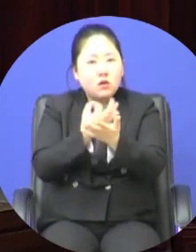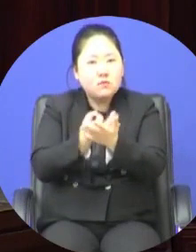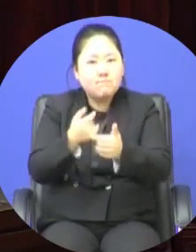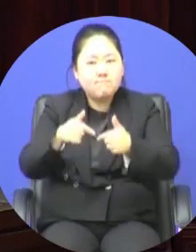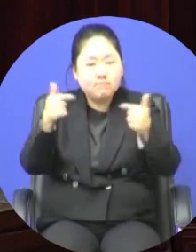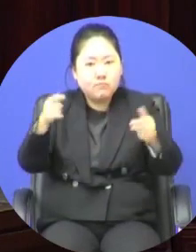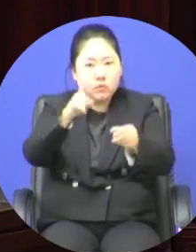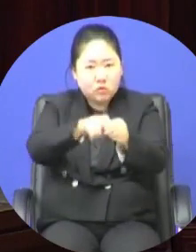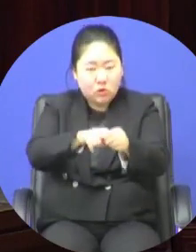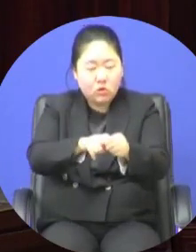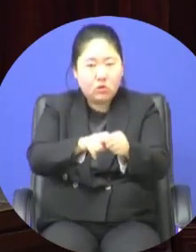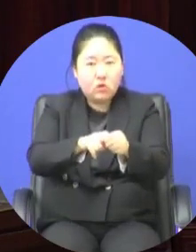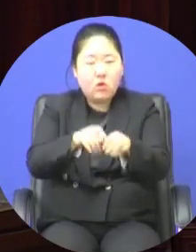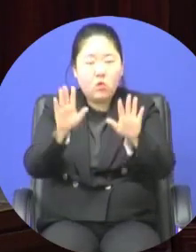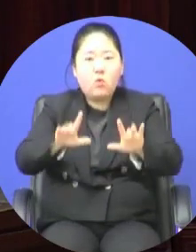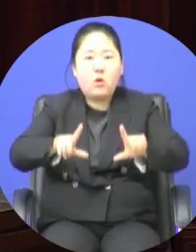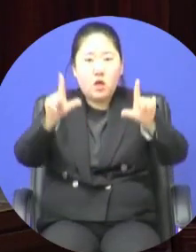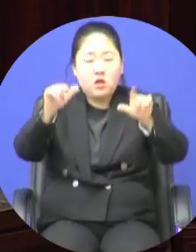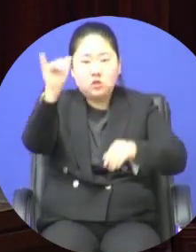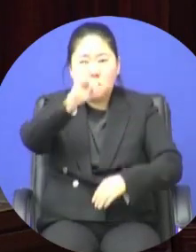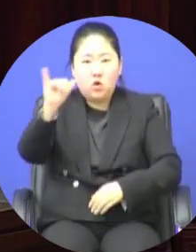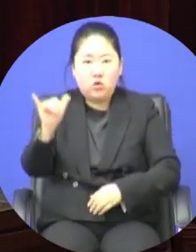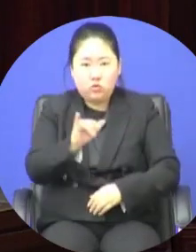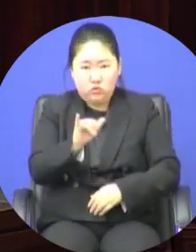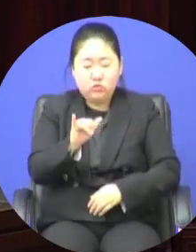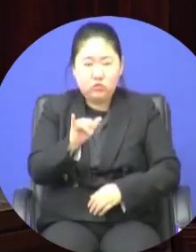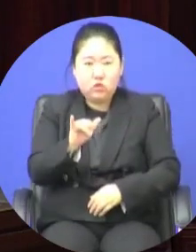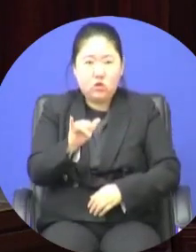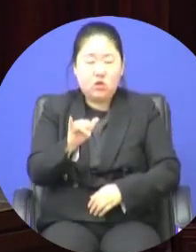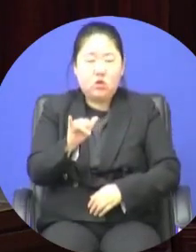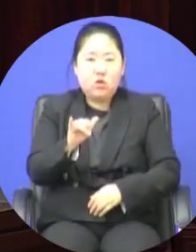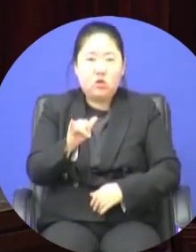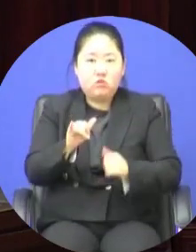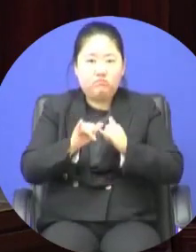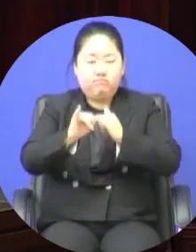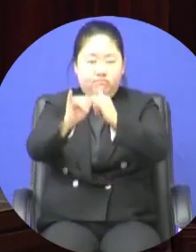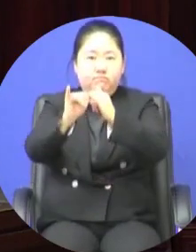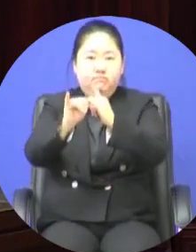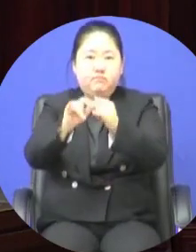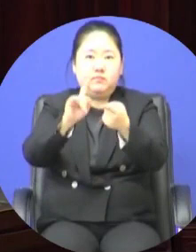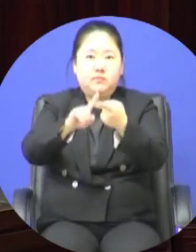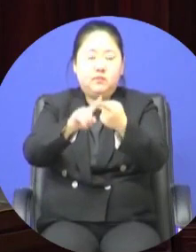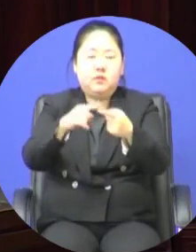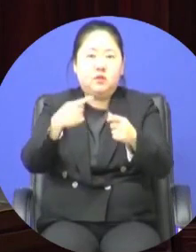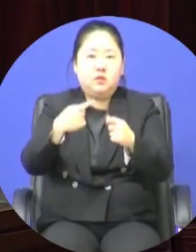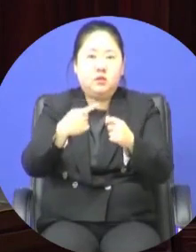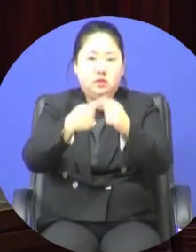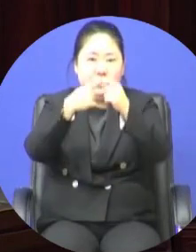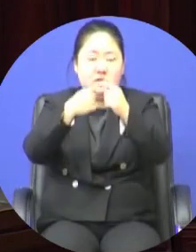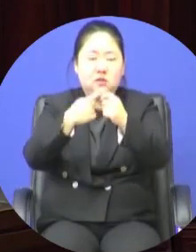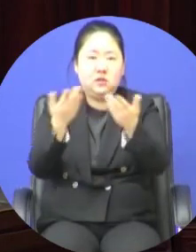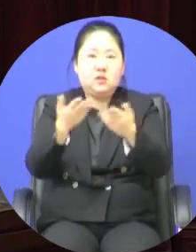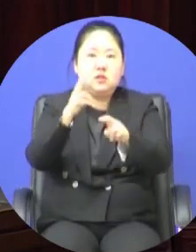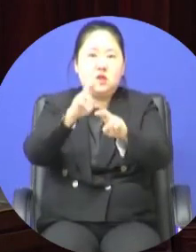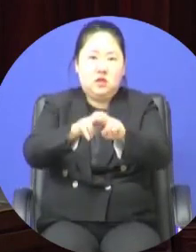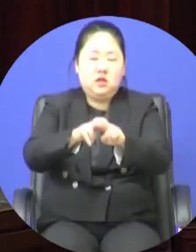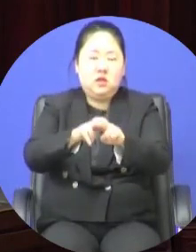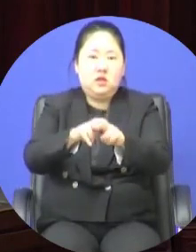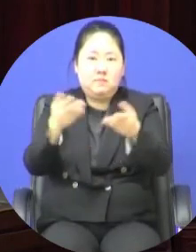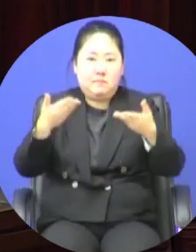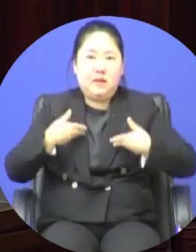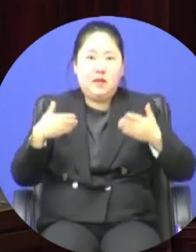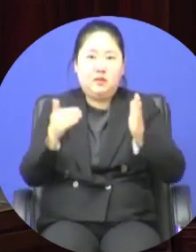결과, 2023년도 전국 매니페스토 우수 사례 경진대회에서 일자리 분야 전국 최우수상을